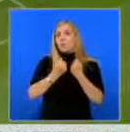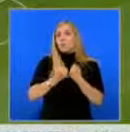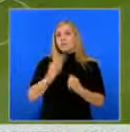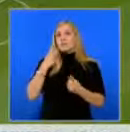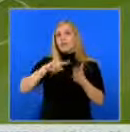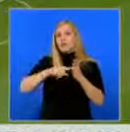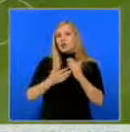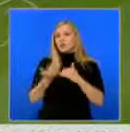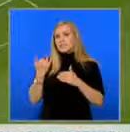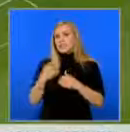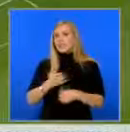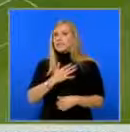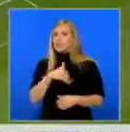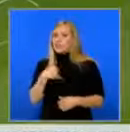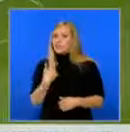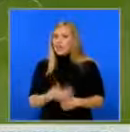точки зад лидера